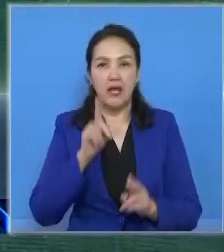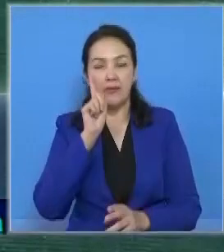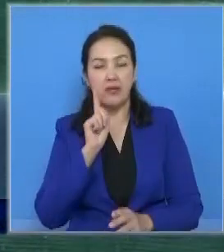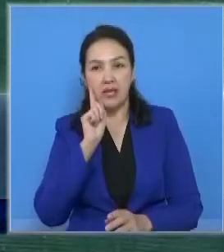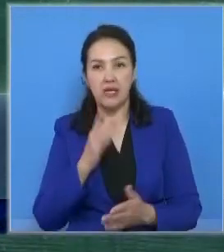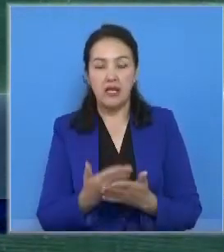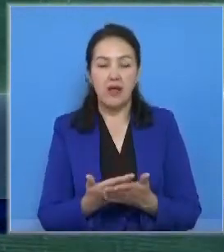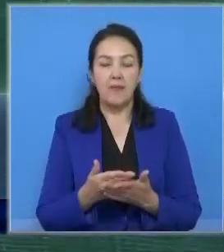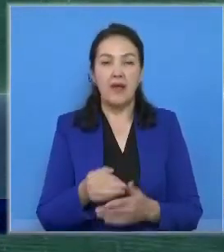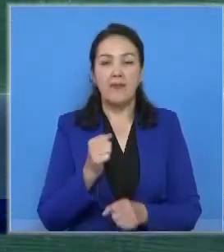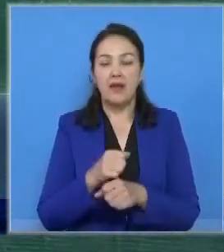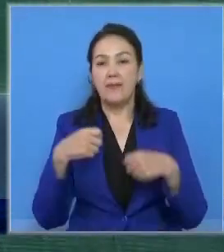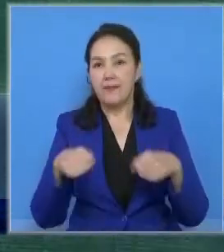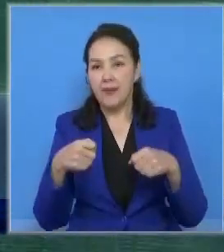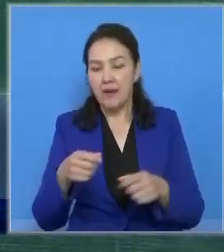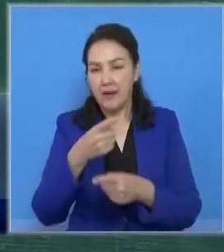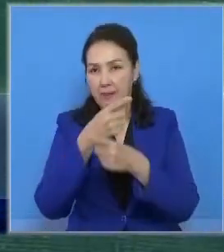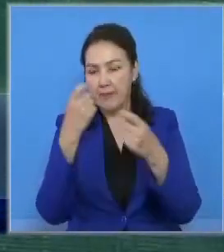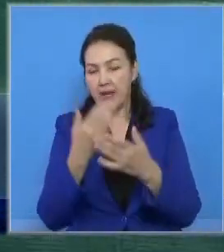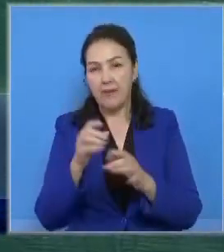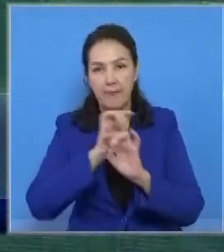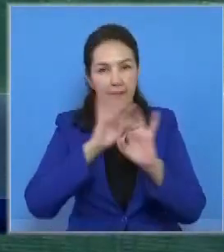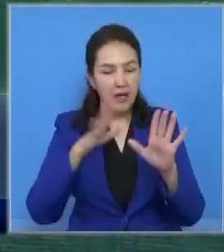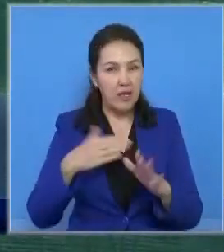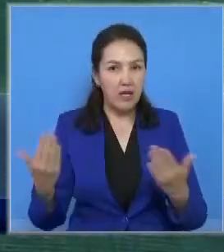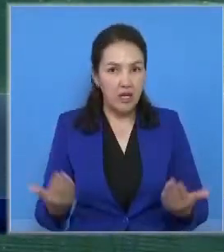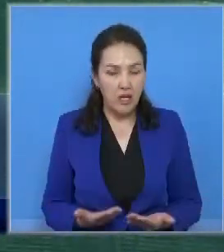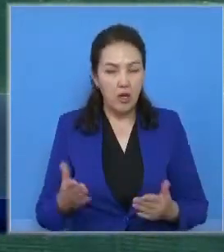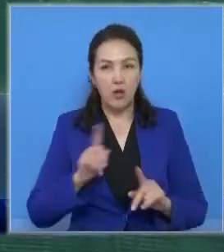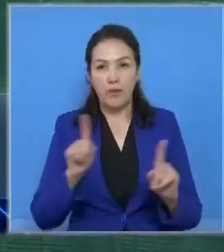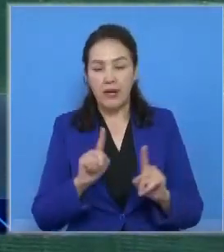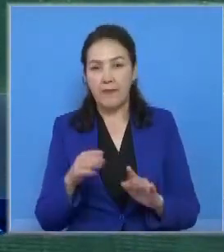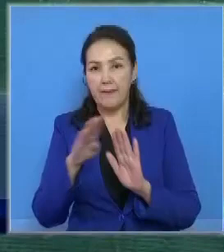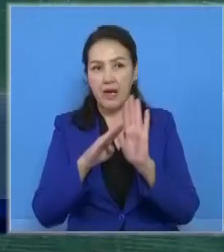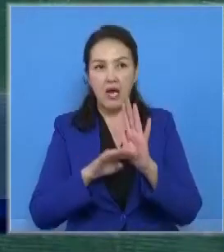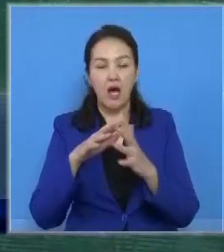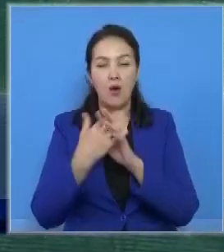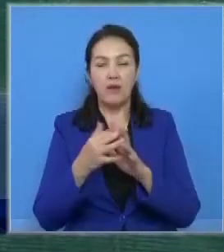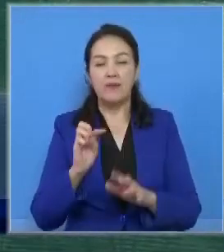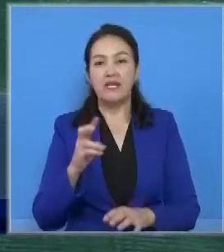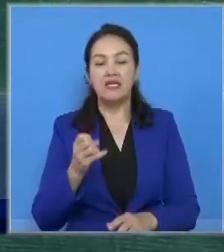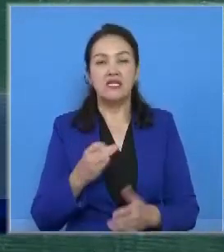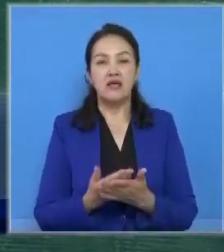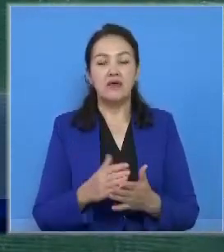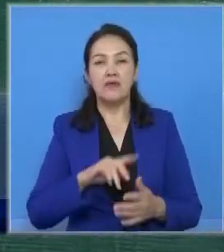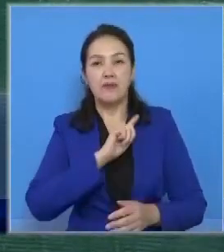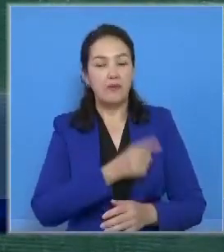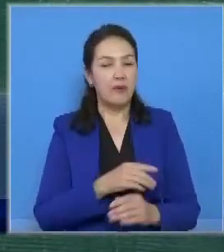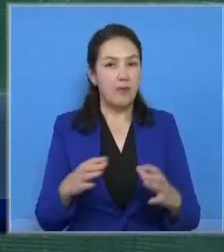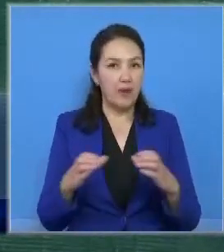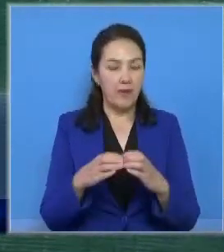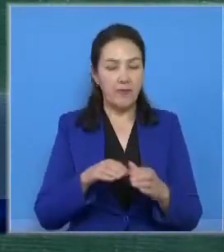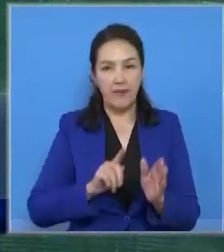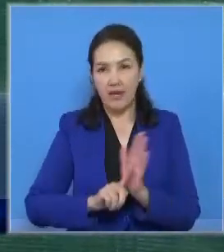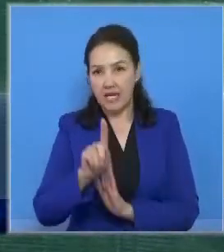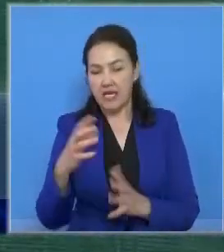кондитерских изделий. Ее продукция популярна среди жителей. Стоит отметить, что по программе «Аул Аманаты» в селе будут реализованы проекты по